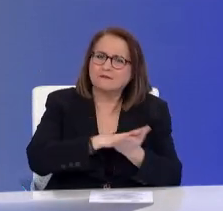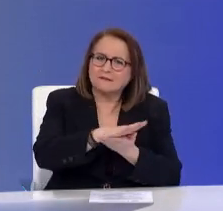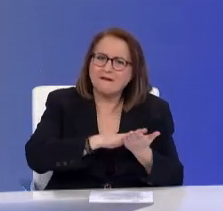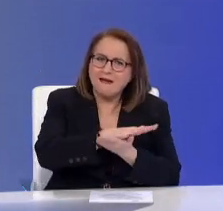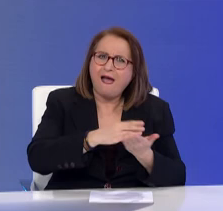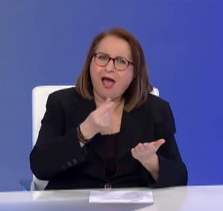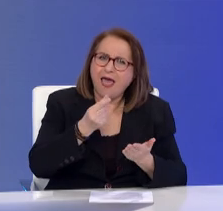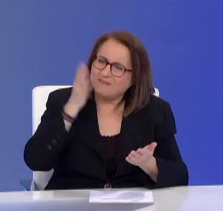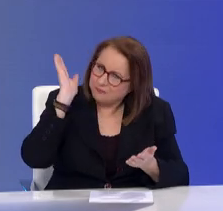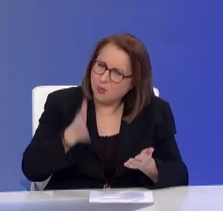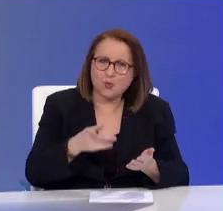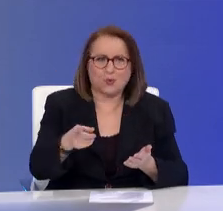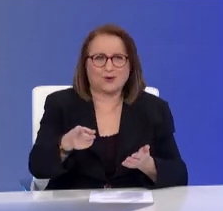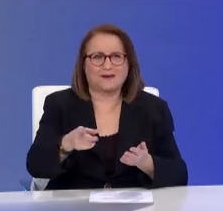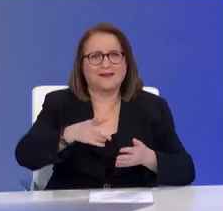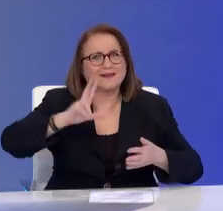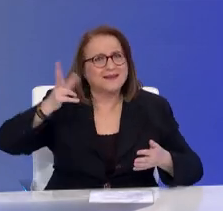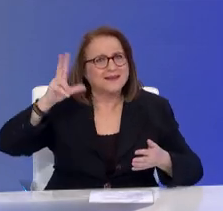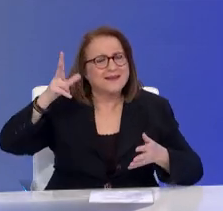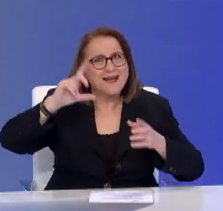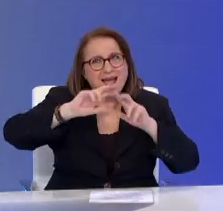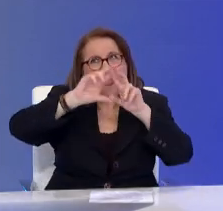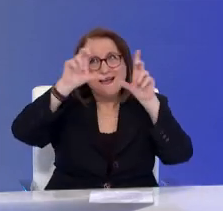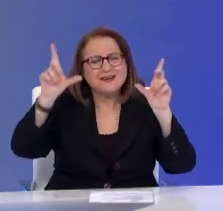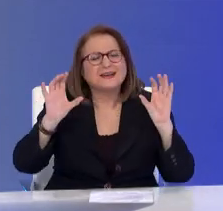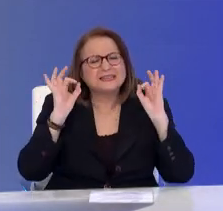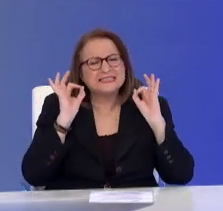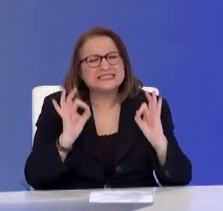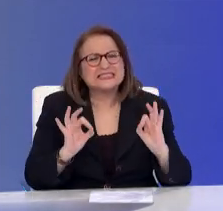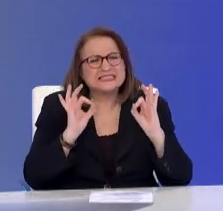προορίζονται για την